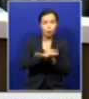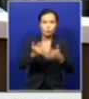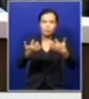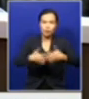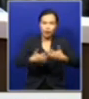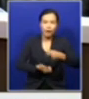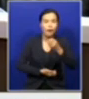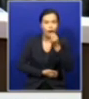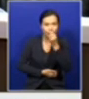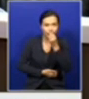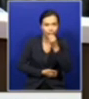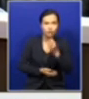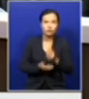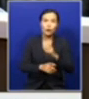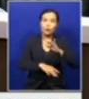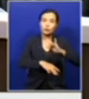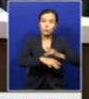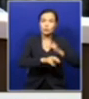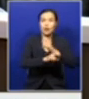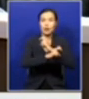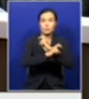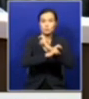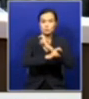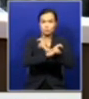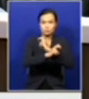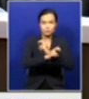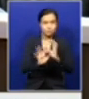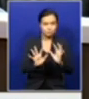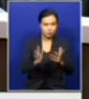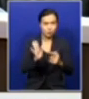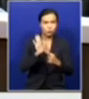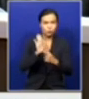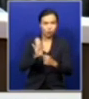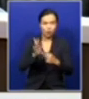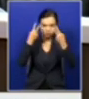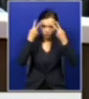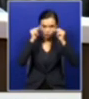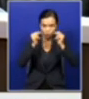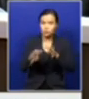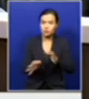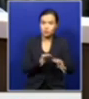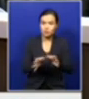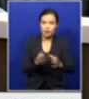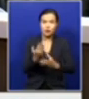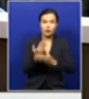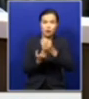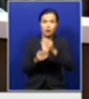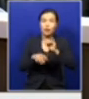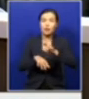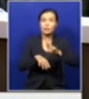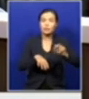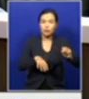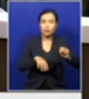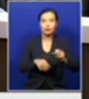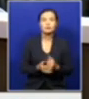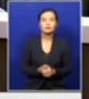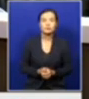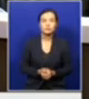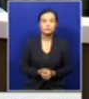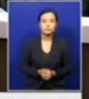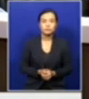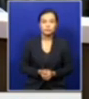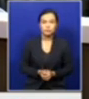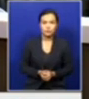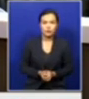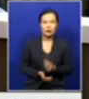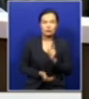ารไบโอเอคโนมีนี่คือตัวอย่างนะคะที่ท่านนายกหยิบชี้แจงต่อสภาไปท่านประธานที่เคารพคะใน